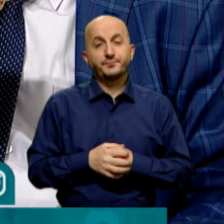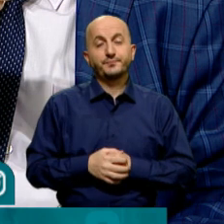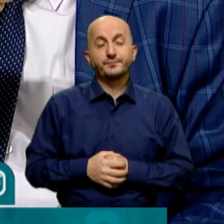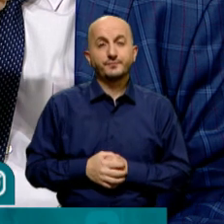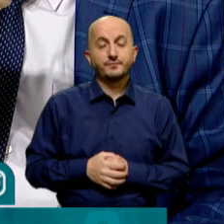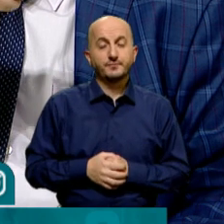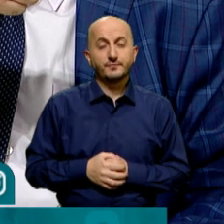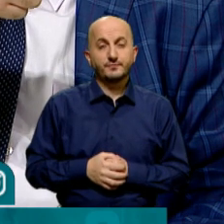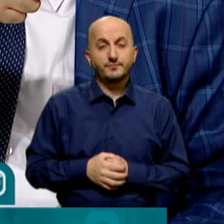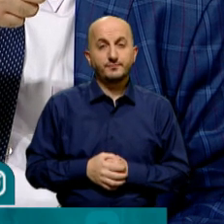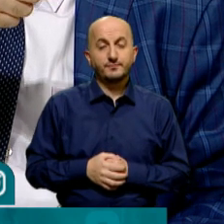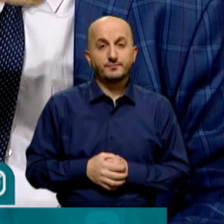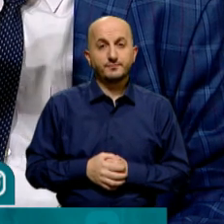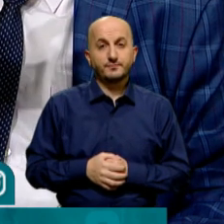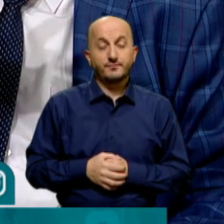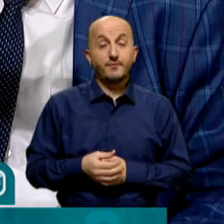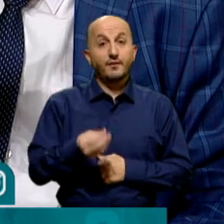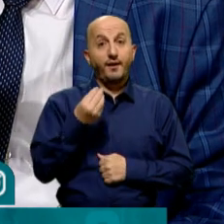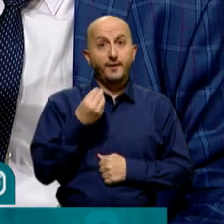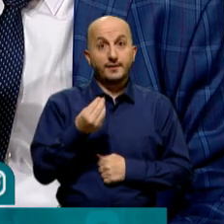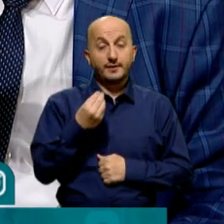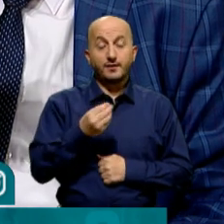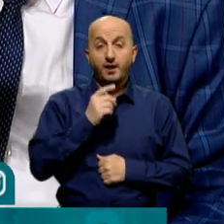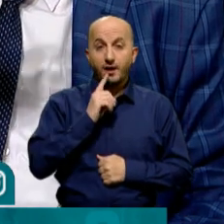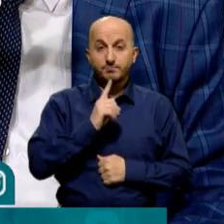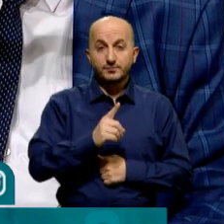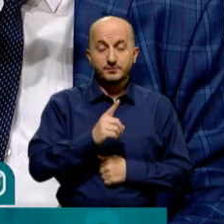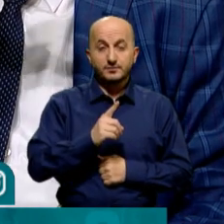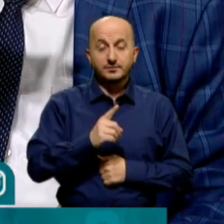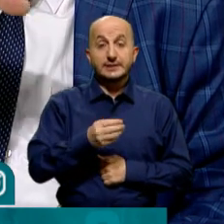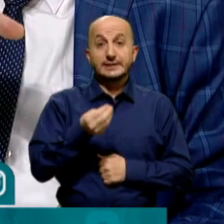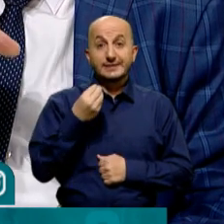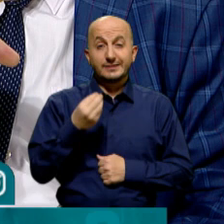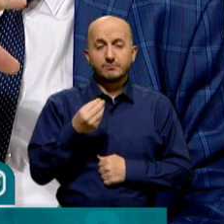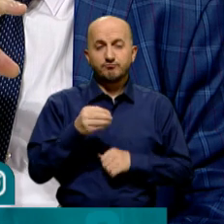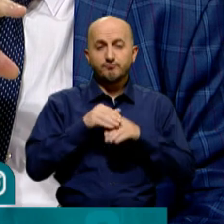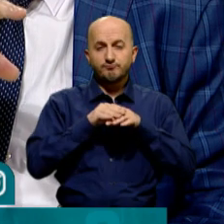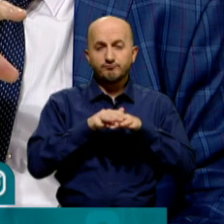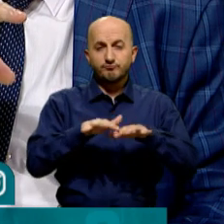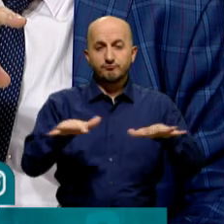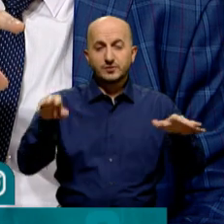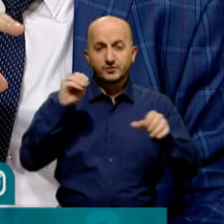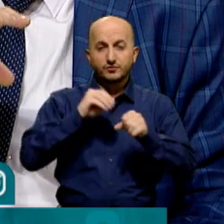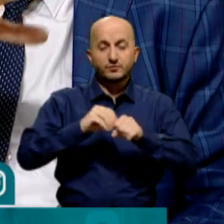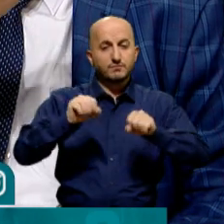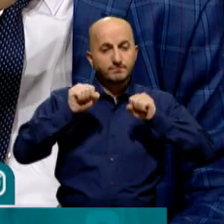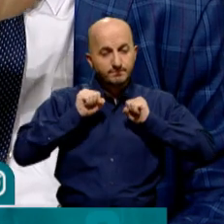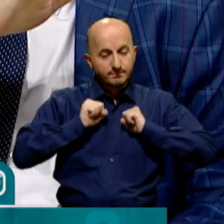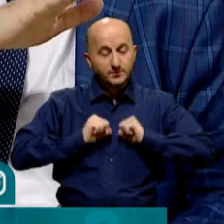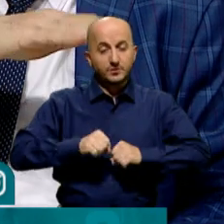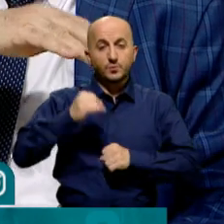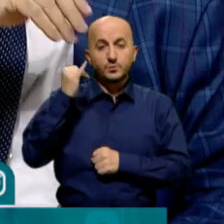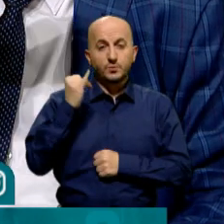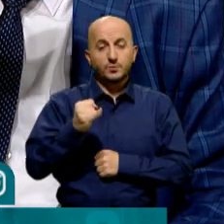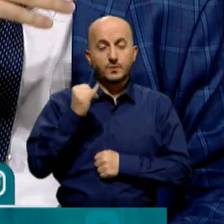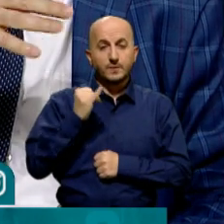بِالْمَعْرُوفِ وَيَنْهَوْنَ عَنِ الْمُنْكَرِ İyiliği emredecek, iyiliklerin hakim kılınması için gayret eder,